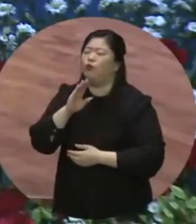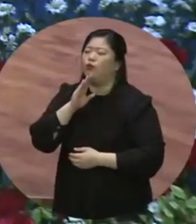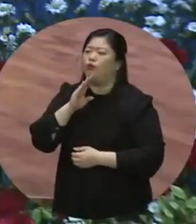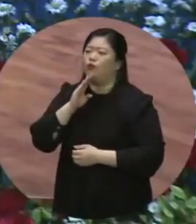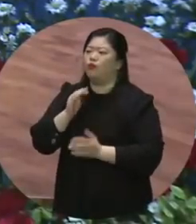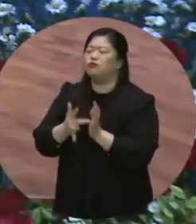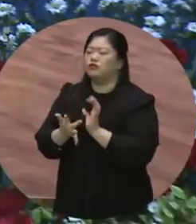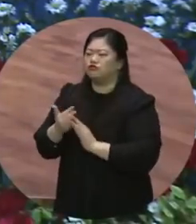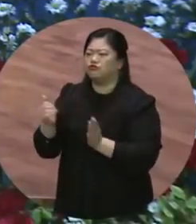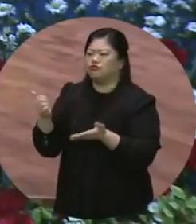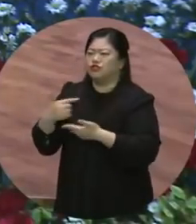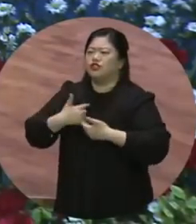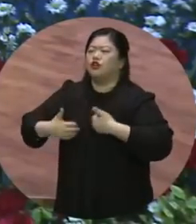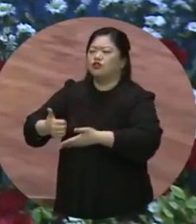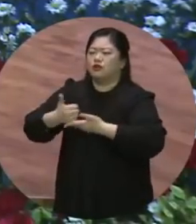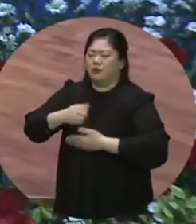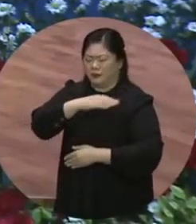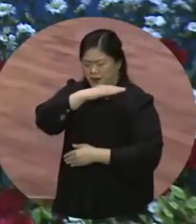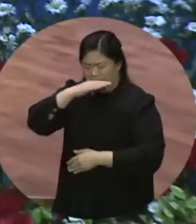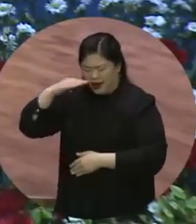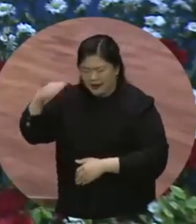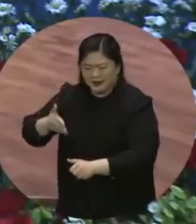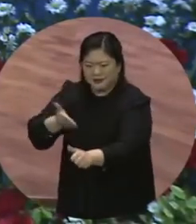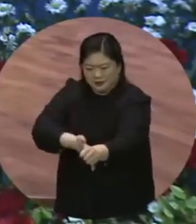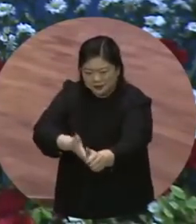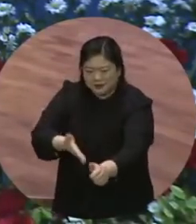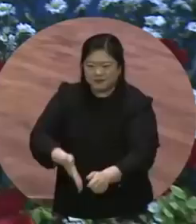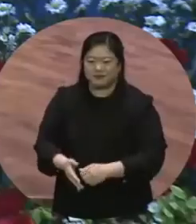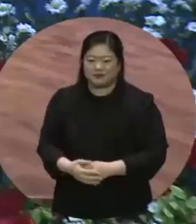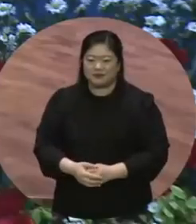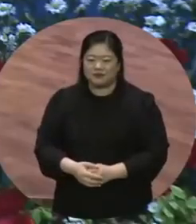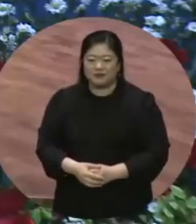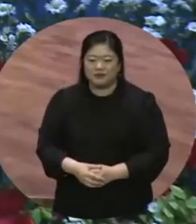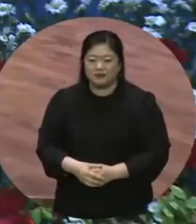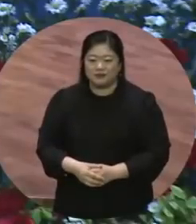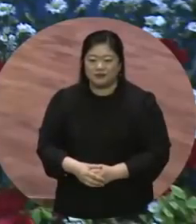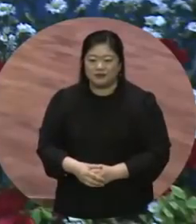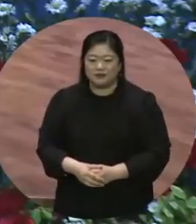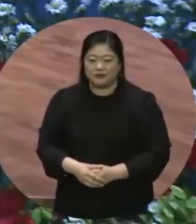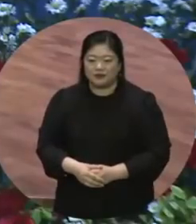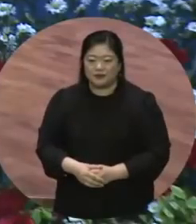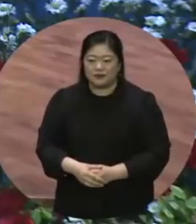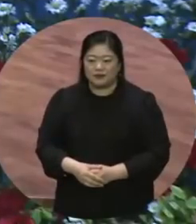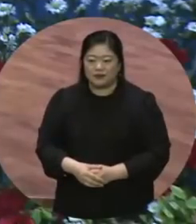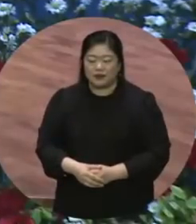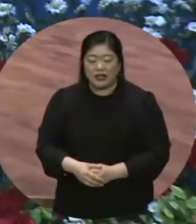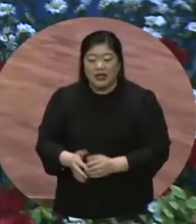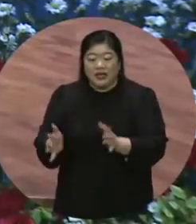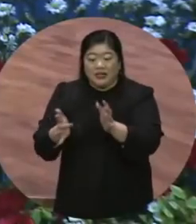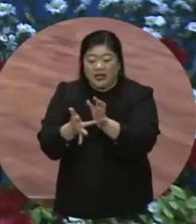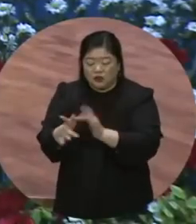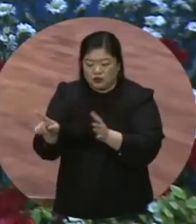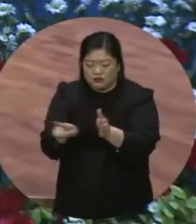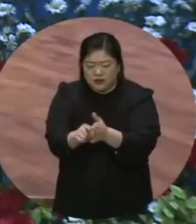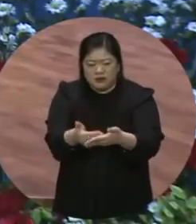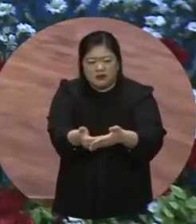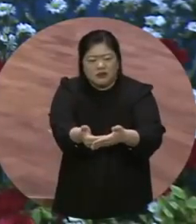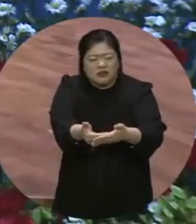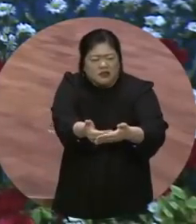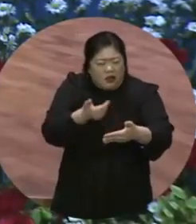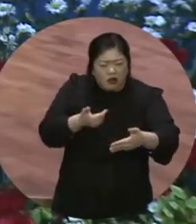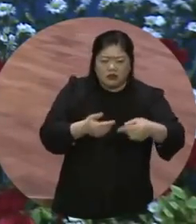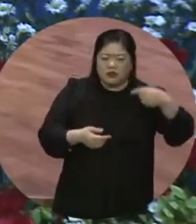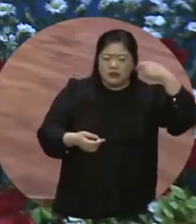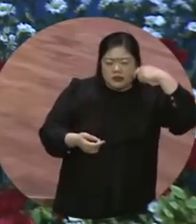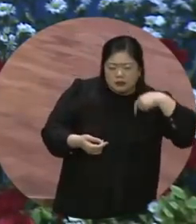그래서 하나님의 절대 은혜 속에서 정말로 전에 체험하지 못한 참 해방, 참 자유,